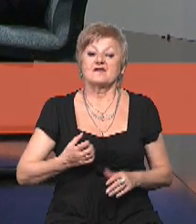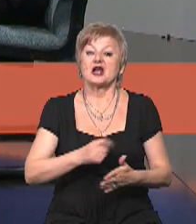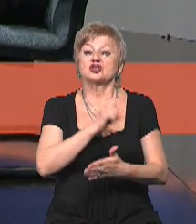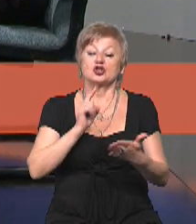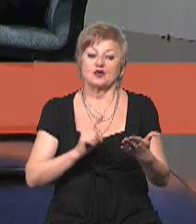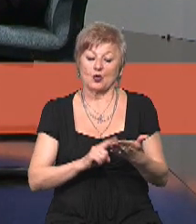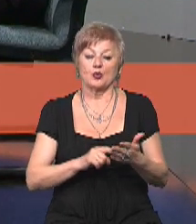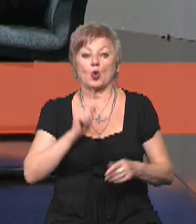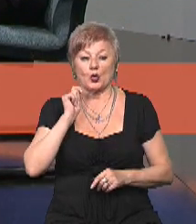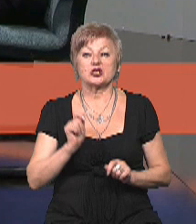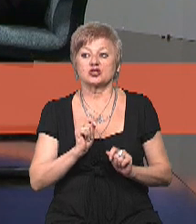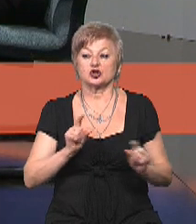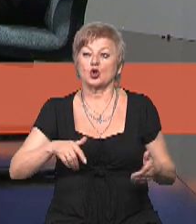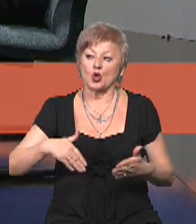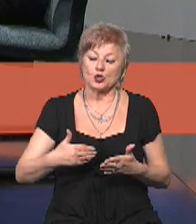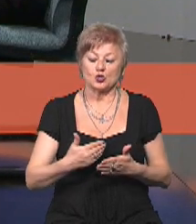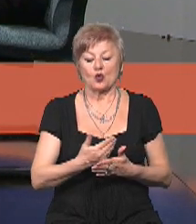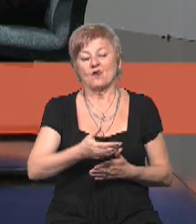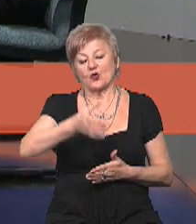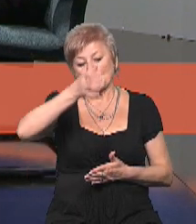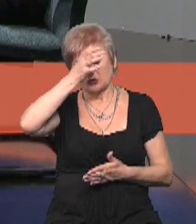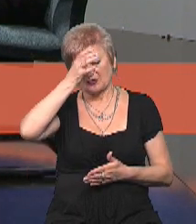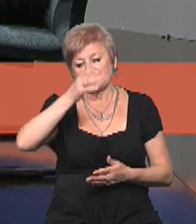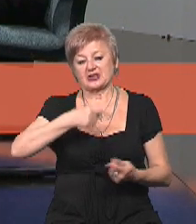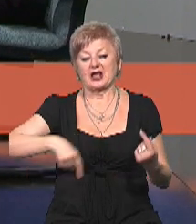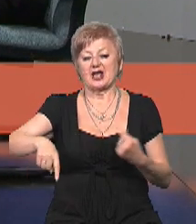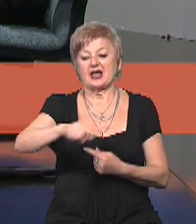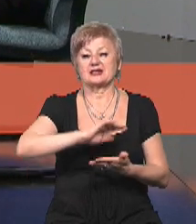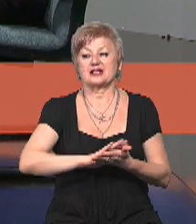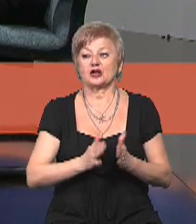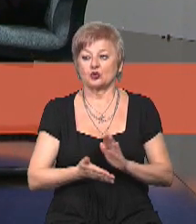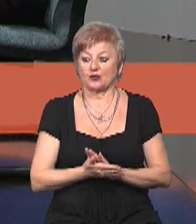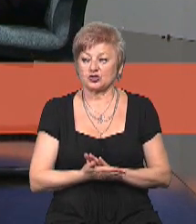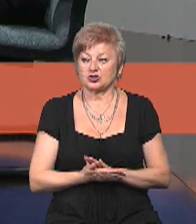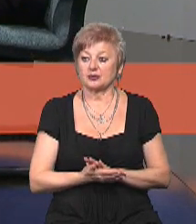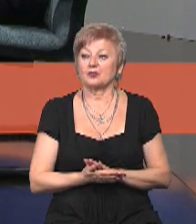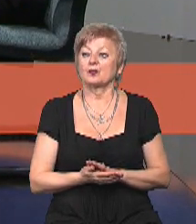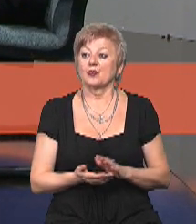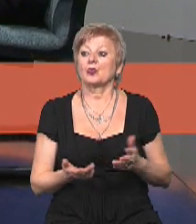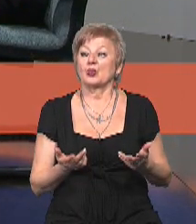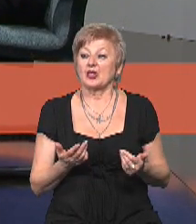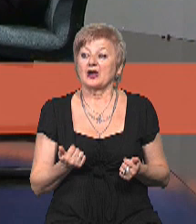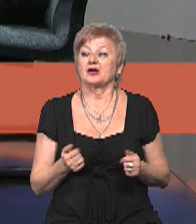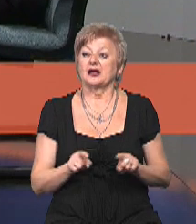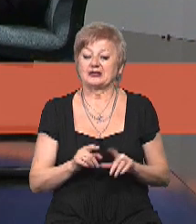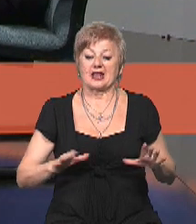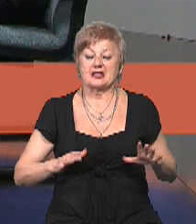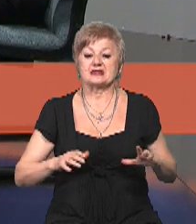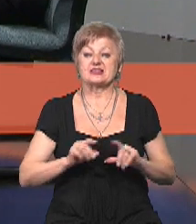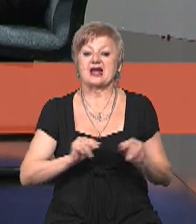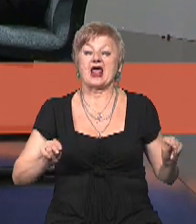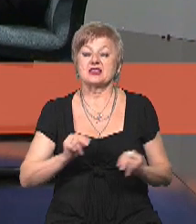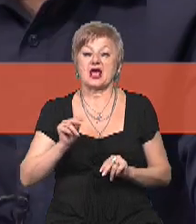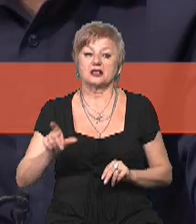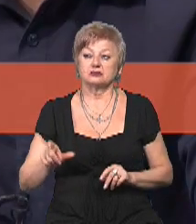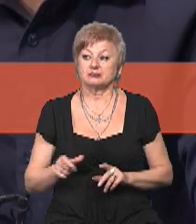нової української школи, нове освітнє середовище, в якому комфортно буде дитині і вчителю. Тому здійснювали саме тренери нової Пані школи.